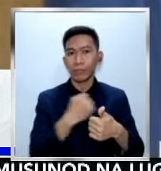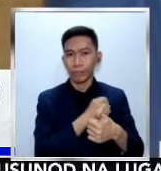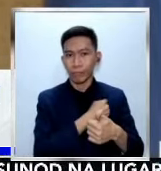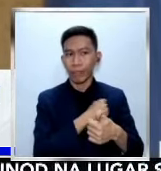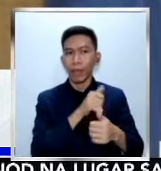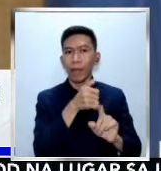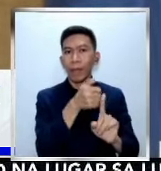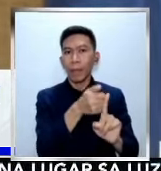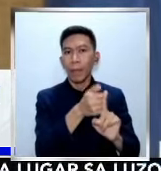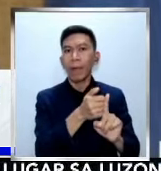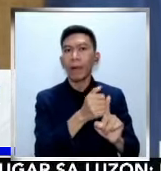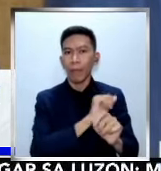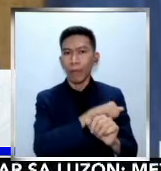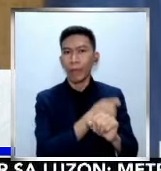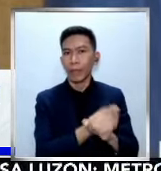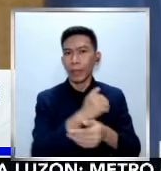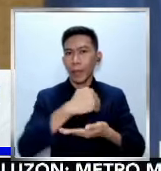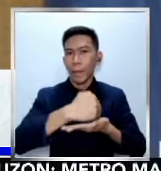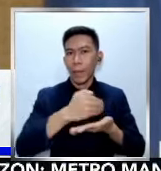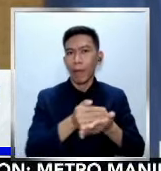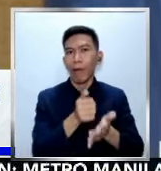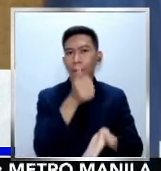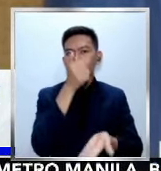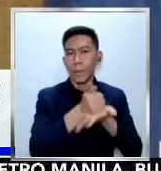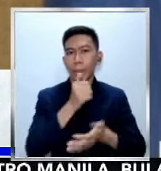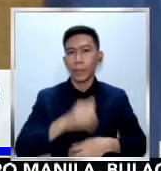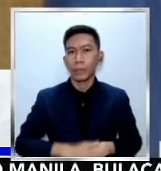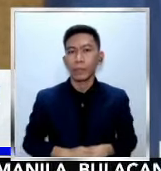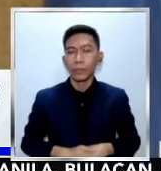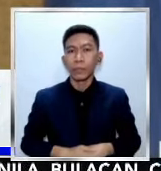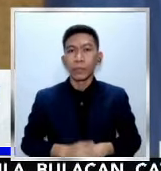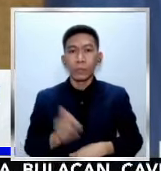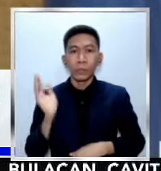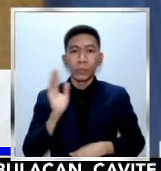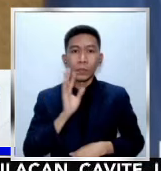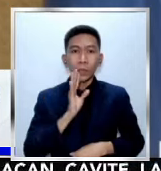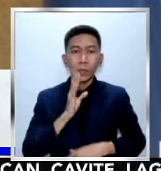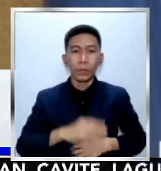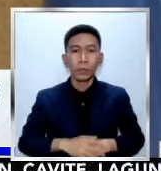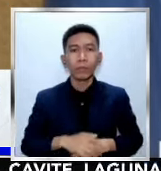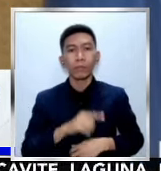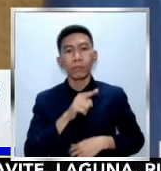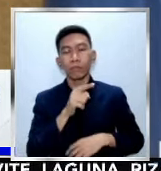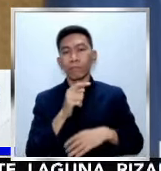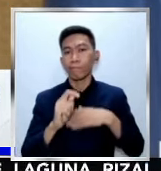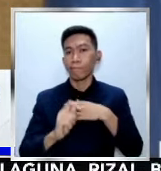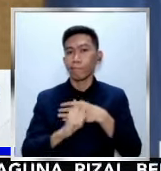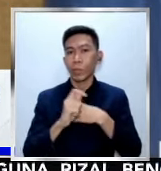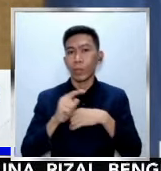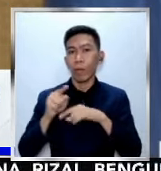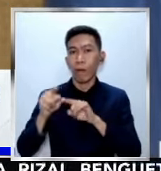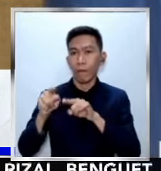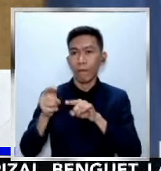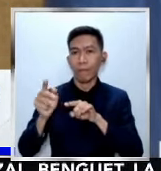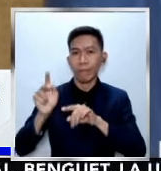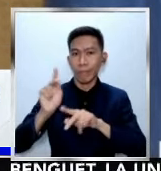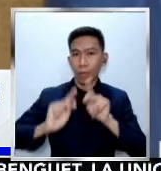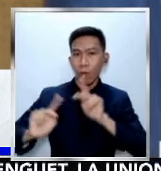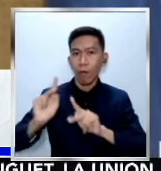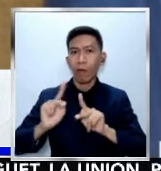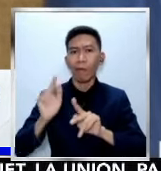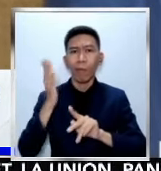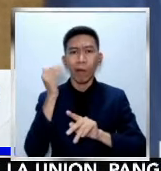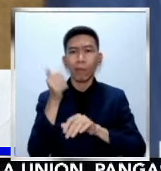budget of different agencies of the executive because the officials refused to attend to your hearings. Ito yung